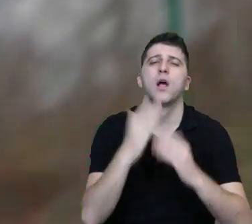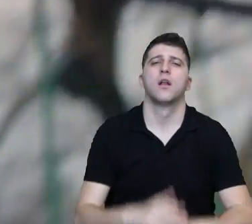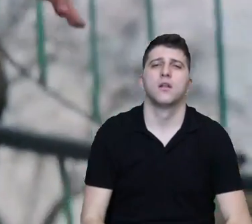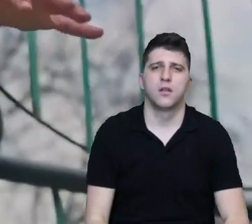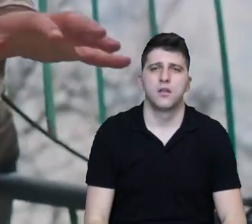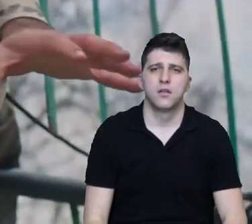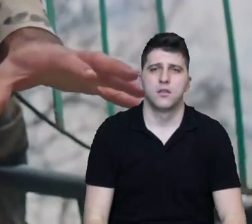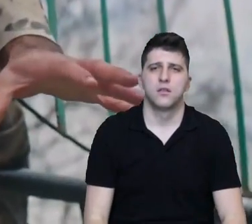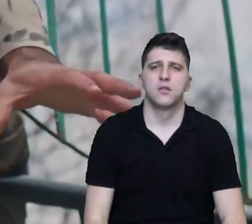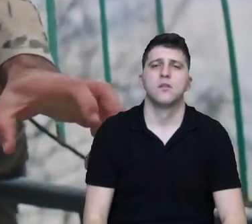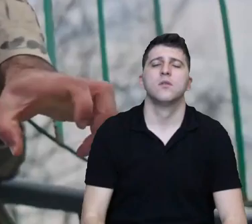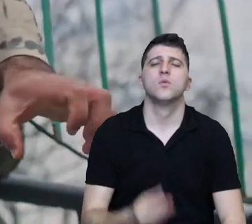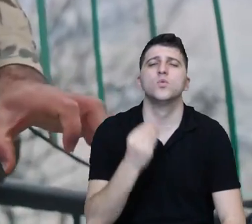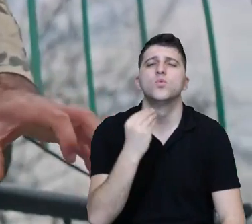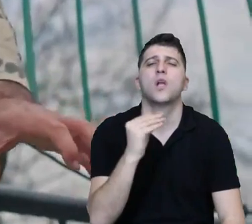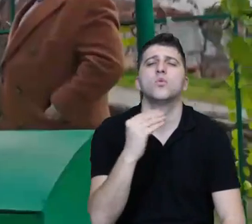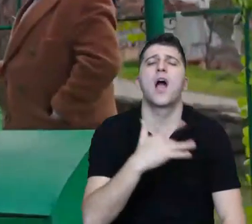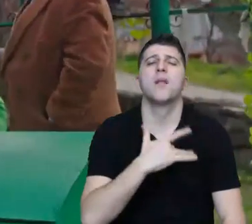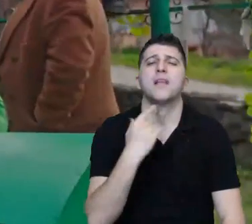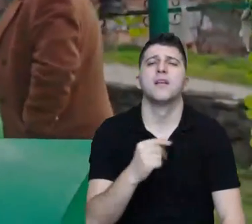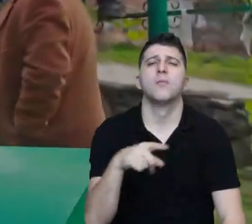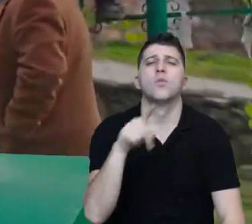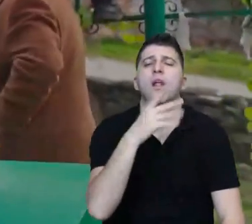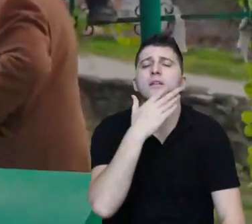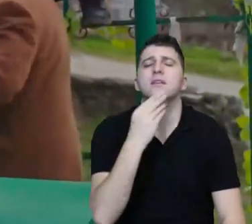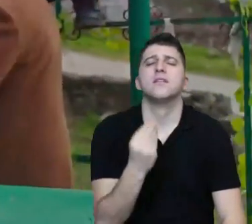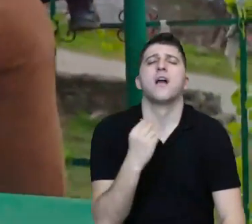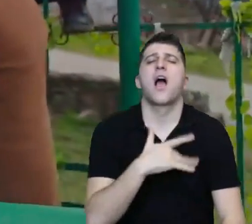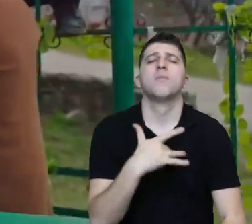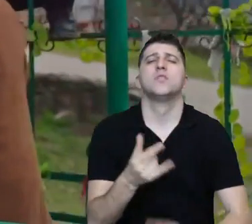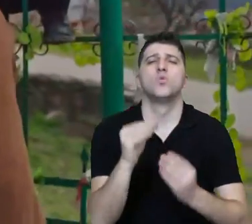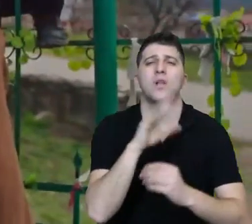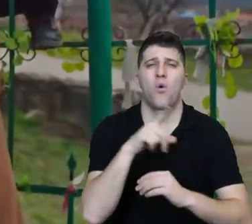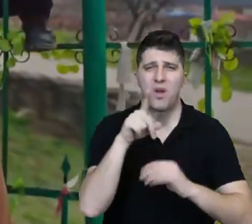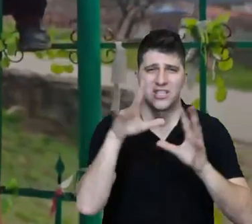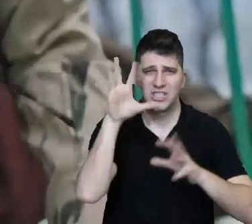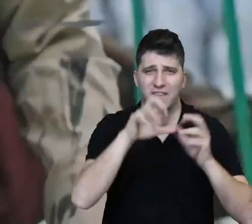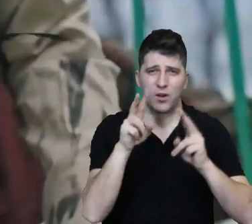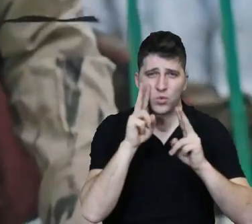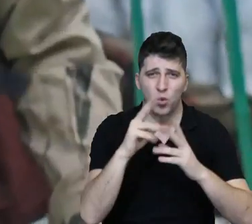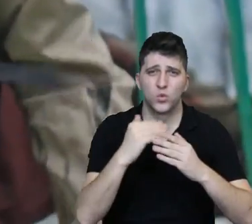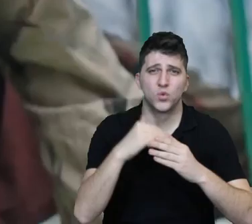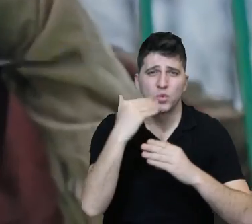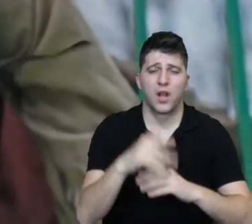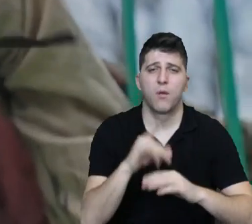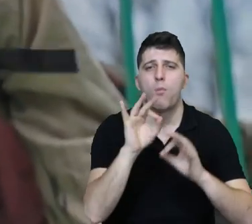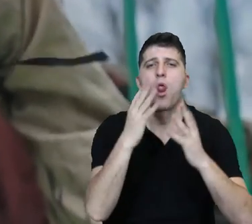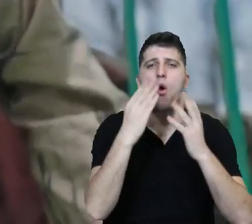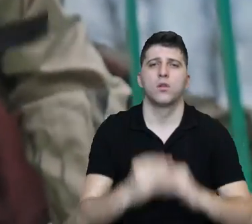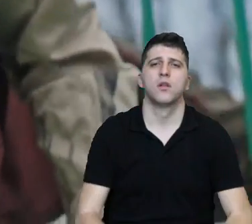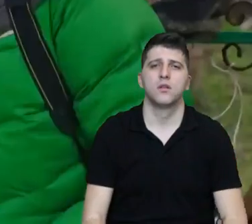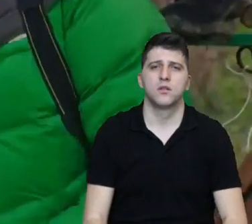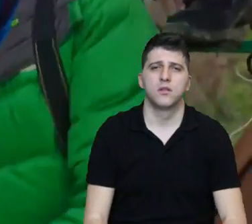ay, good boy. Asil zombi boy olmuş. Bunlar pırlanta gibi çocuklar. İşte o yaratıkları gördükten sonra böyle